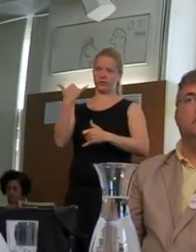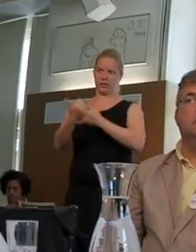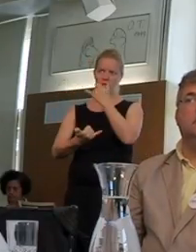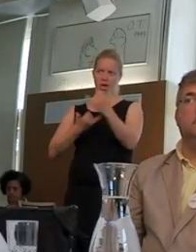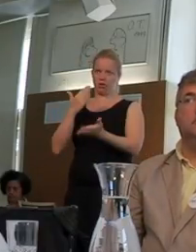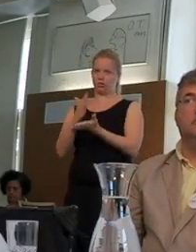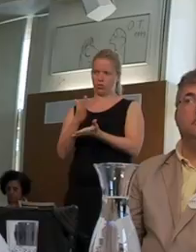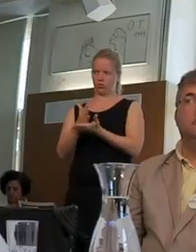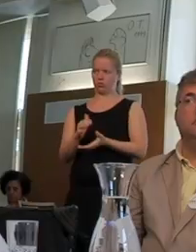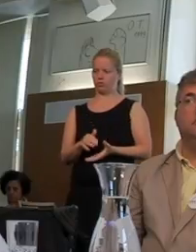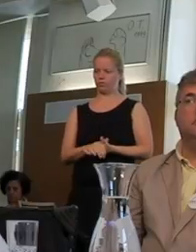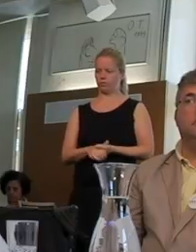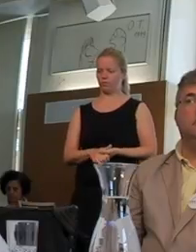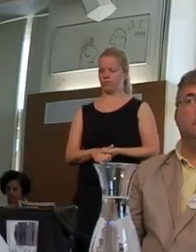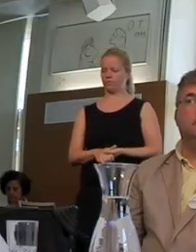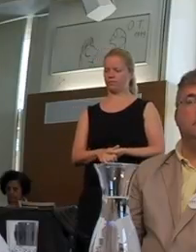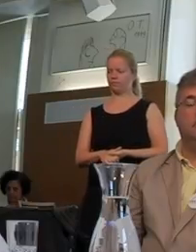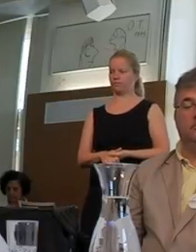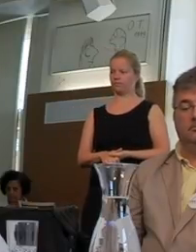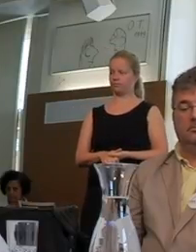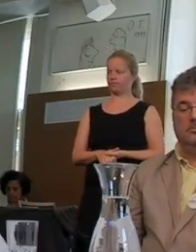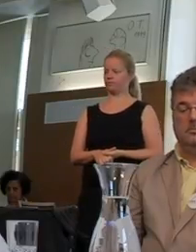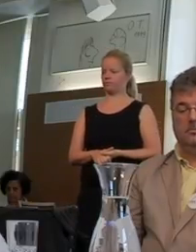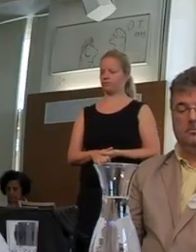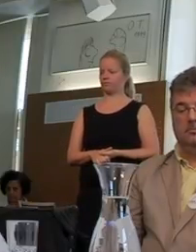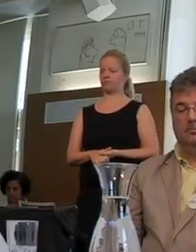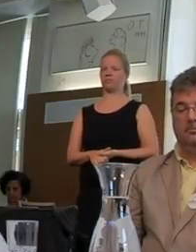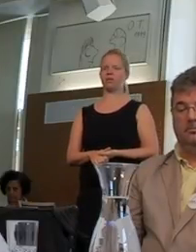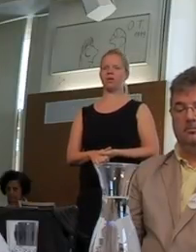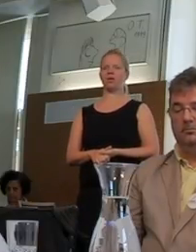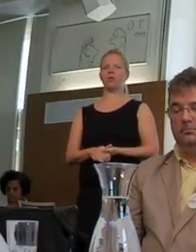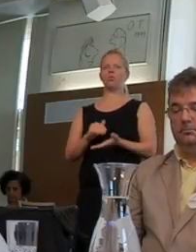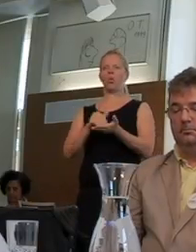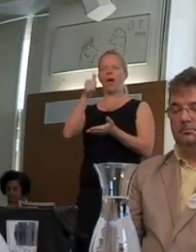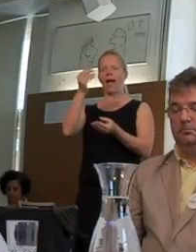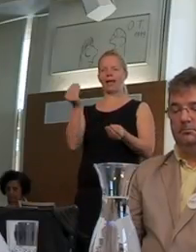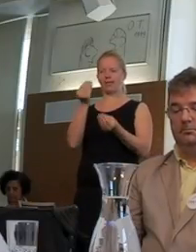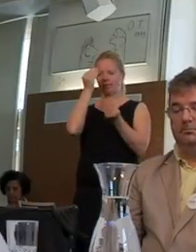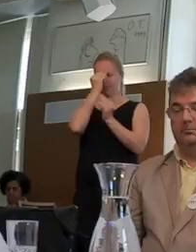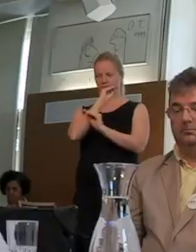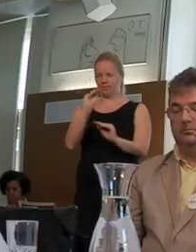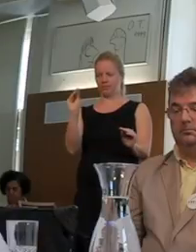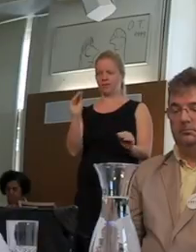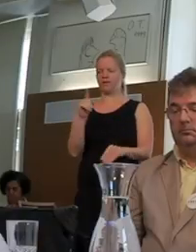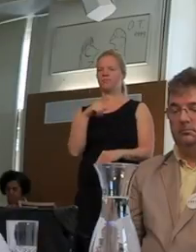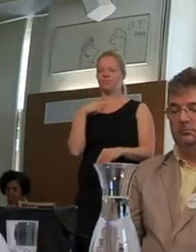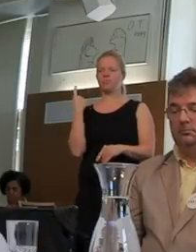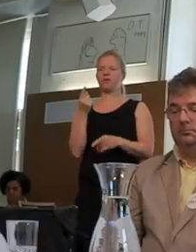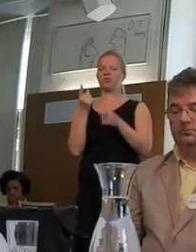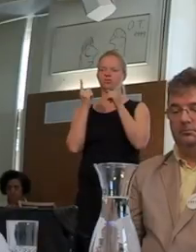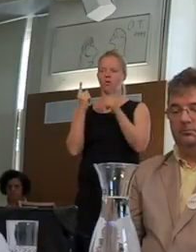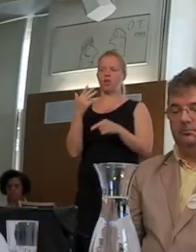Und ja, eines, es muss uns irgendwie gelingen, dass das Thema